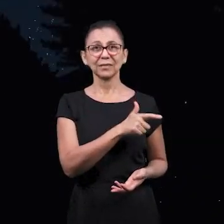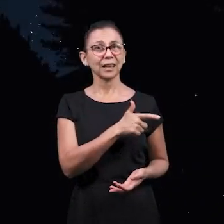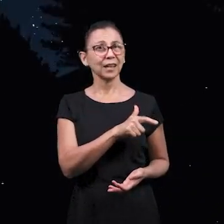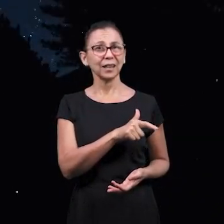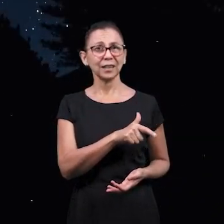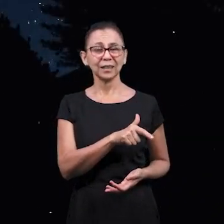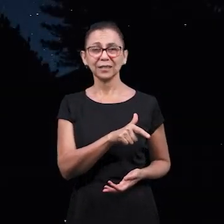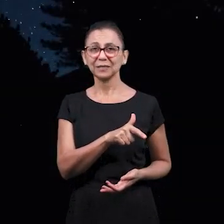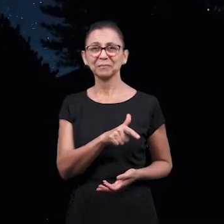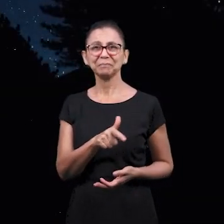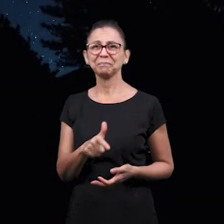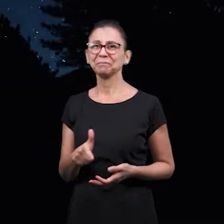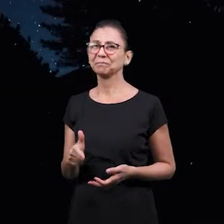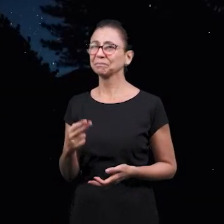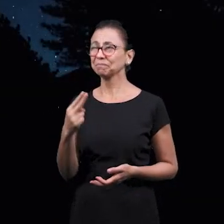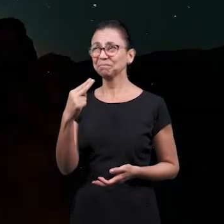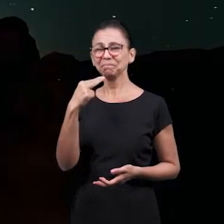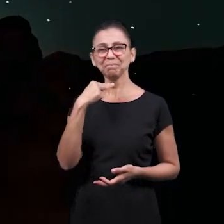ни с чем.